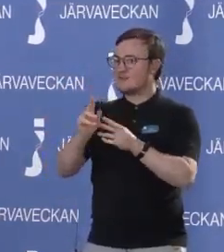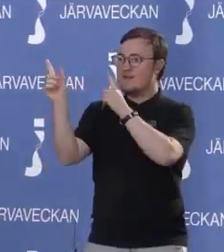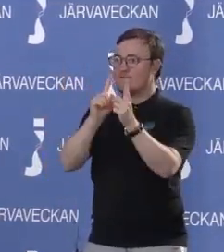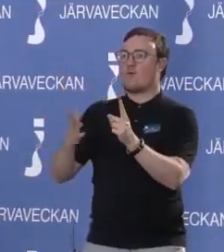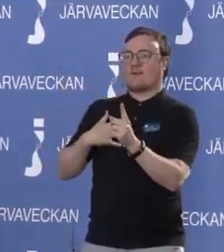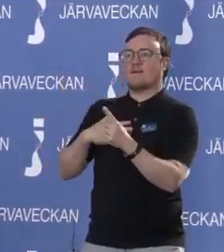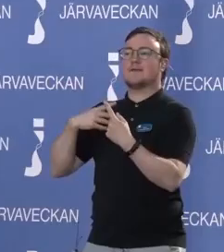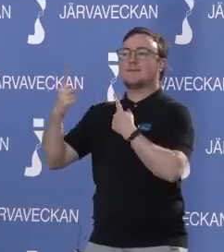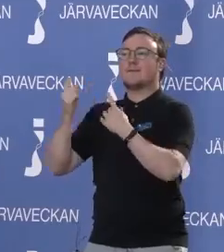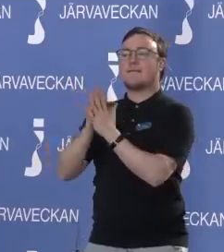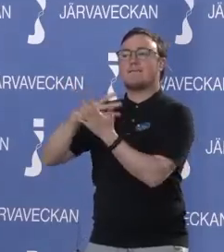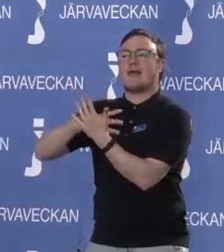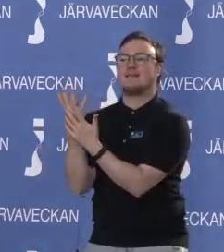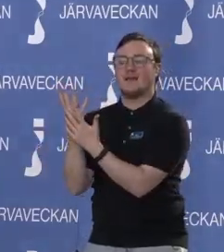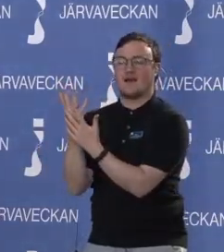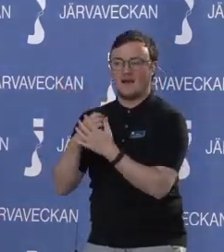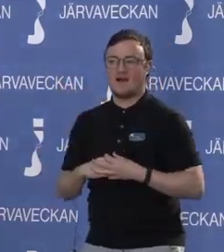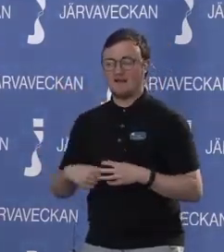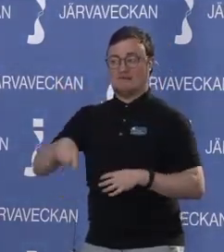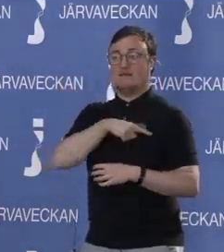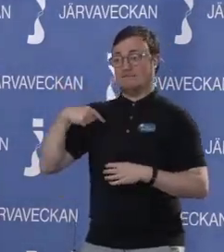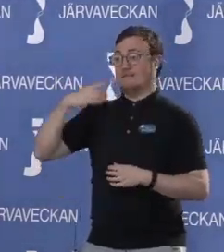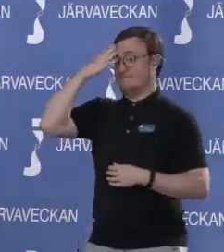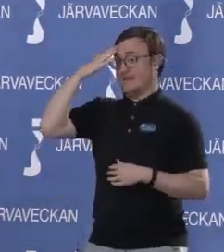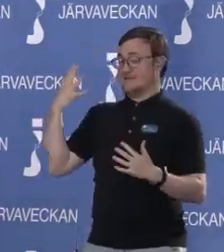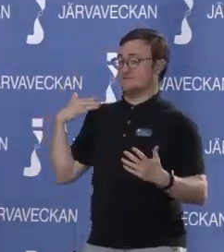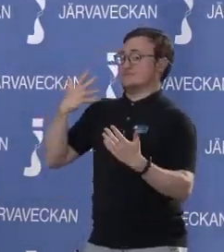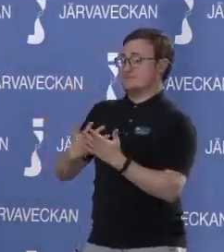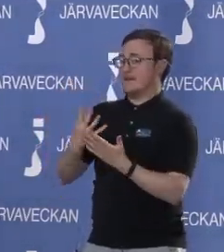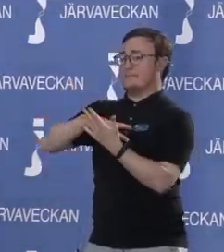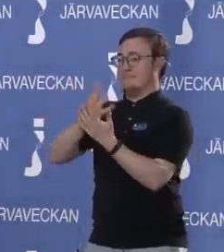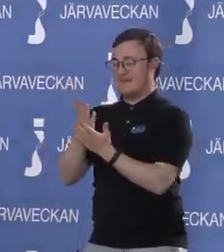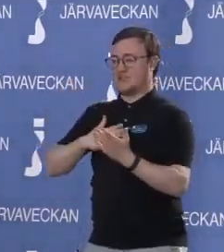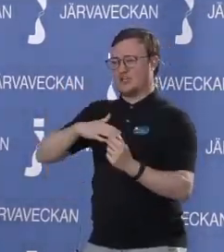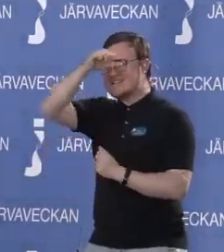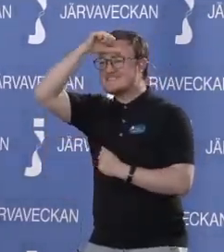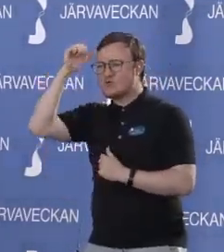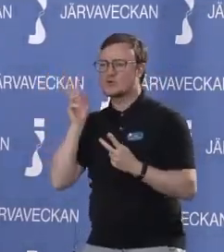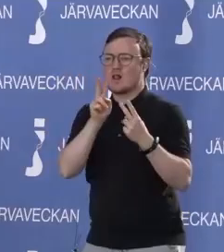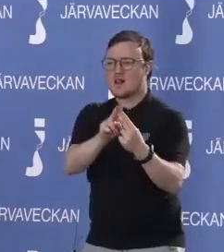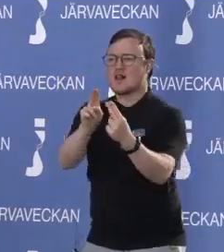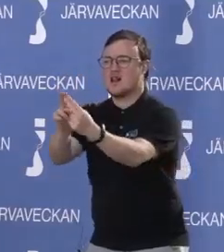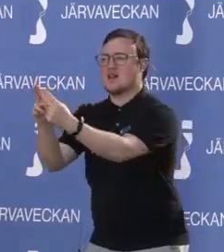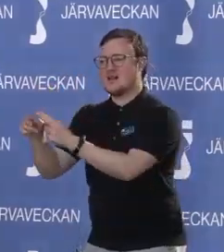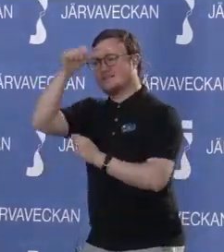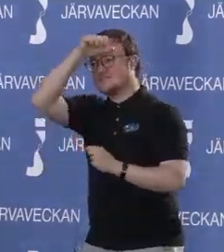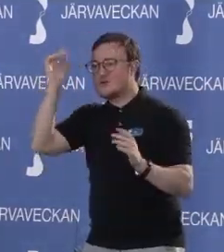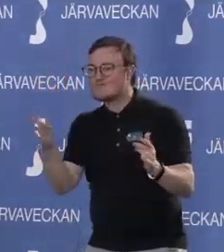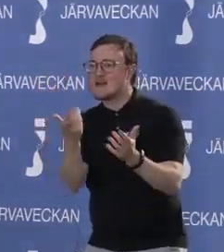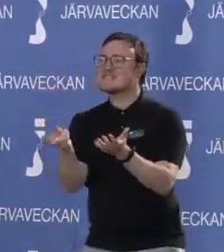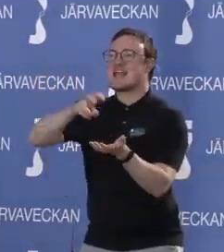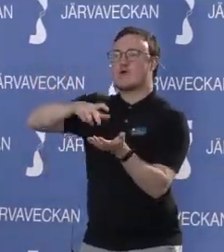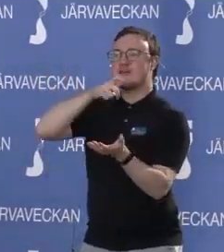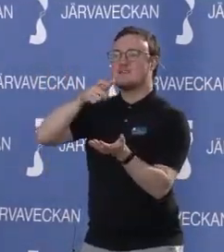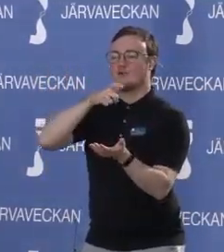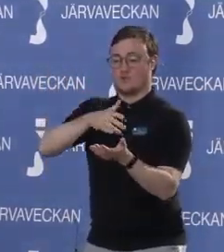media. Vi vet sedan tidigare att medier upplever att det är svårt att nå ut och få folk att ställa upp på intervjuer. Så vi, i vår